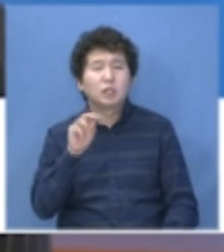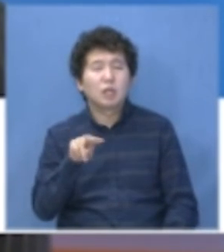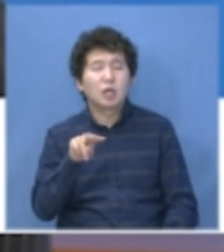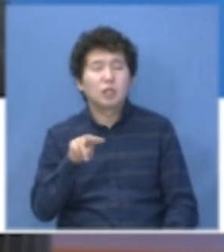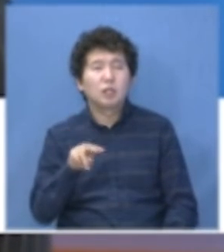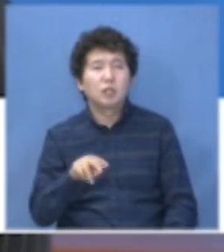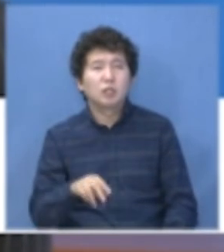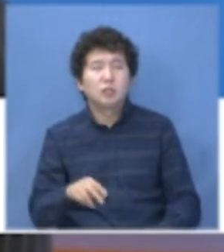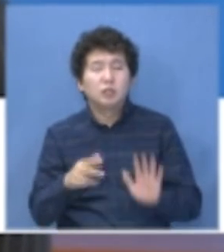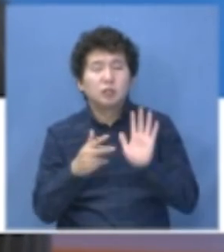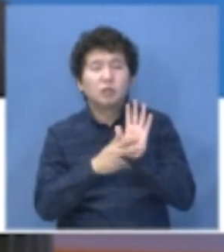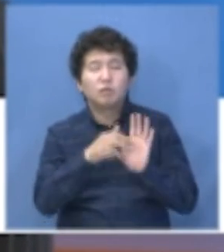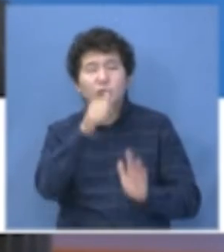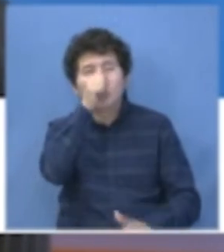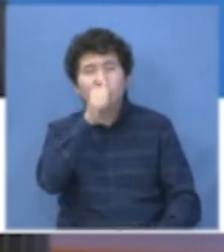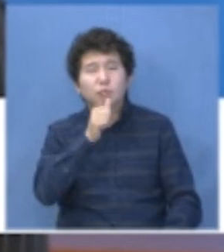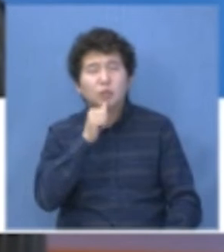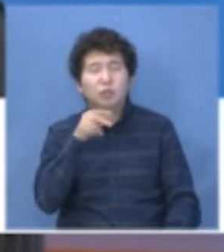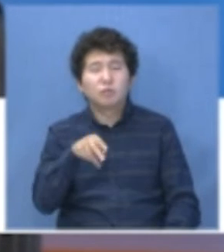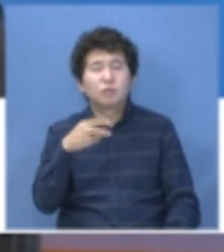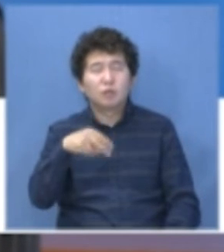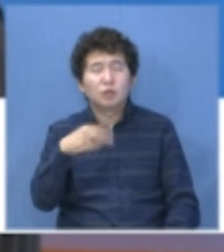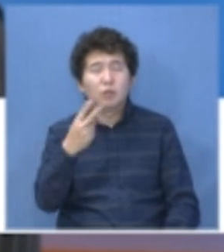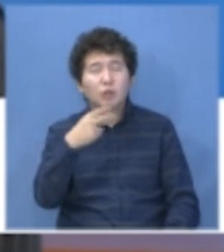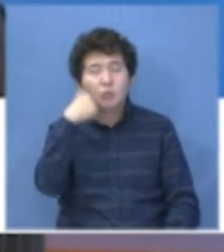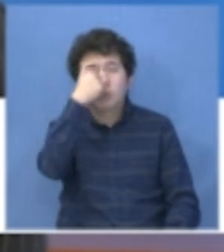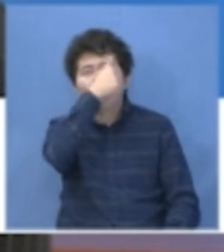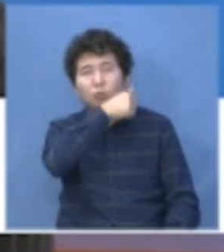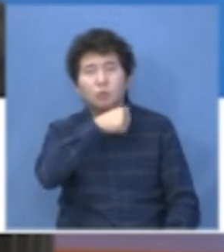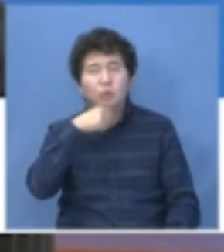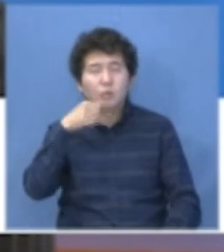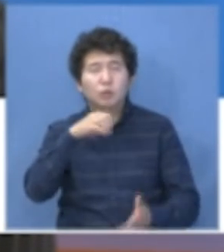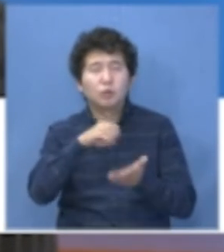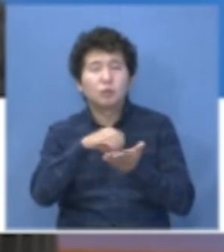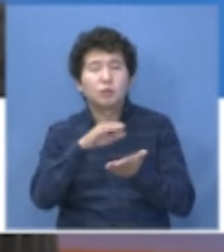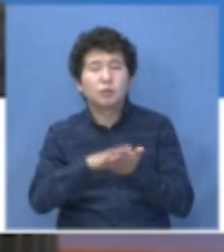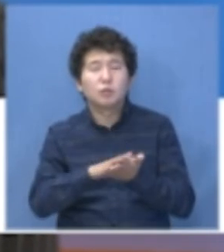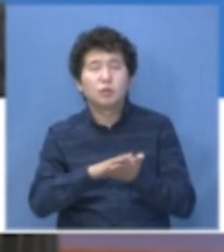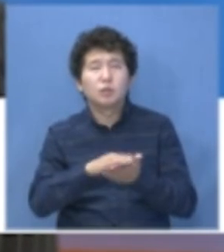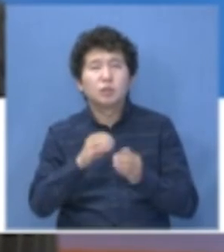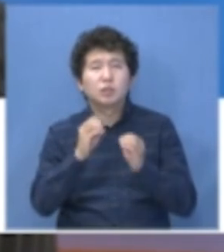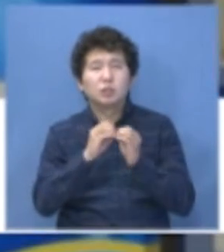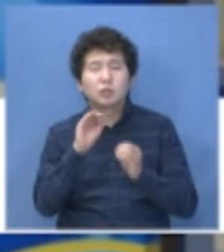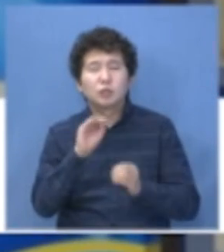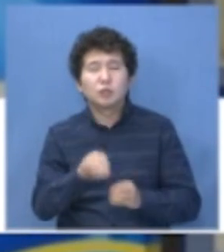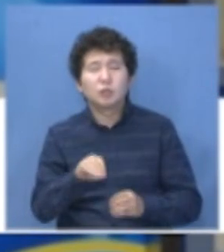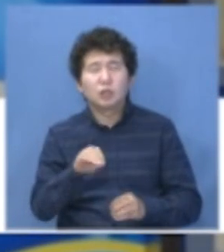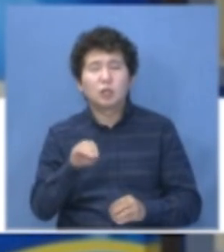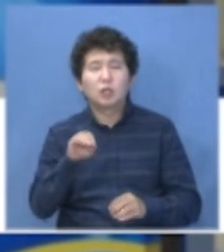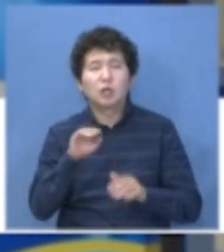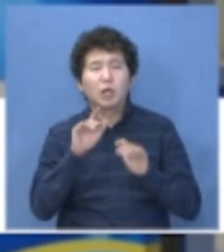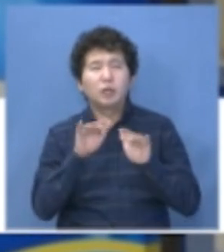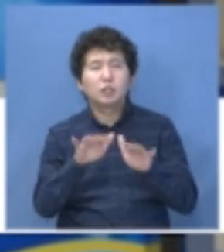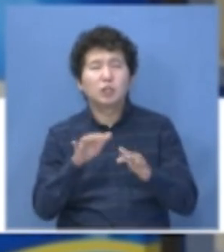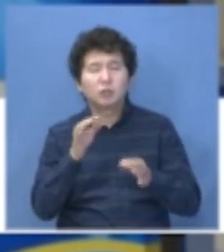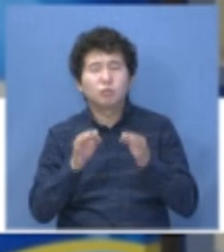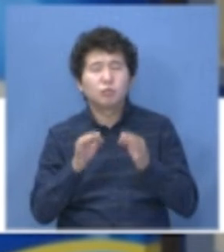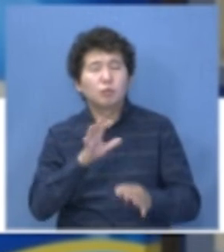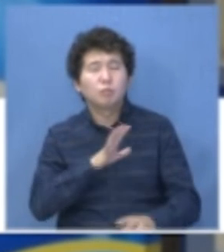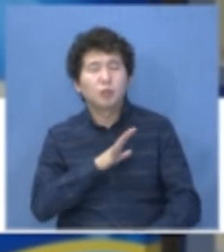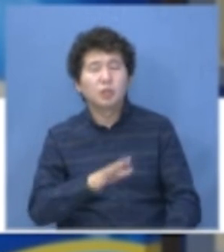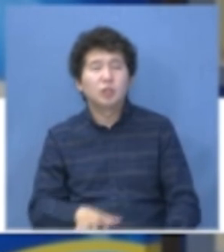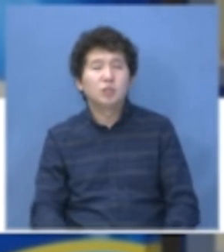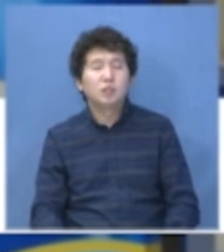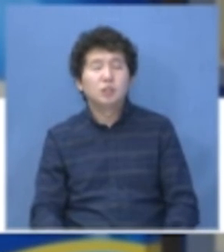за 8 месяцев 2022 года рассмотрено и зарегистрировано более 10 тысяч дел. Отметим, что активное